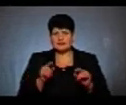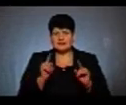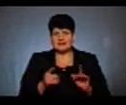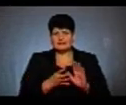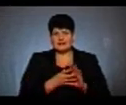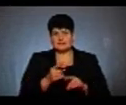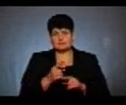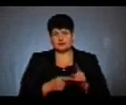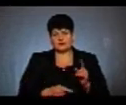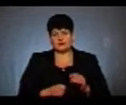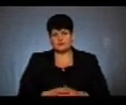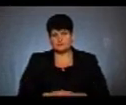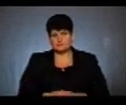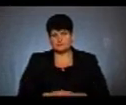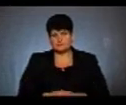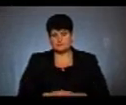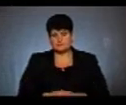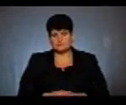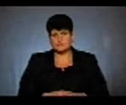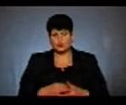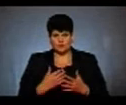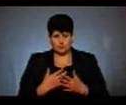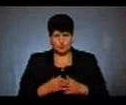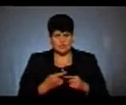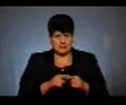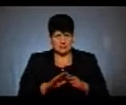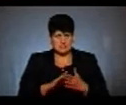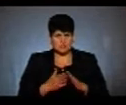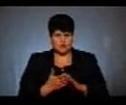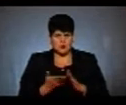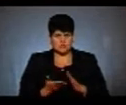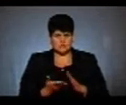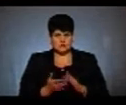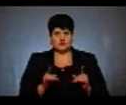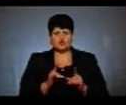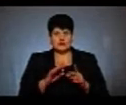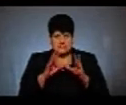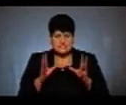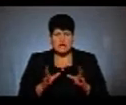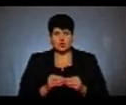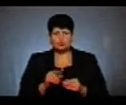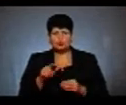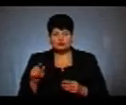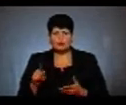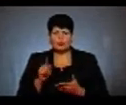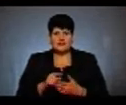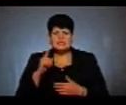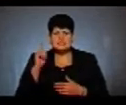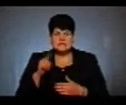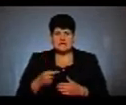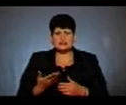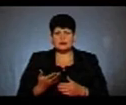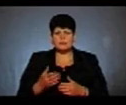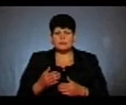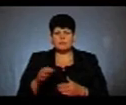9,5 тисяч квадратних кілометрів. Тобто така ситуація. Що загалом повинні люди знати, жителі краю,